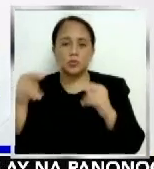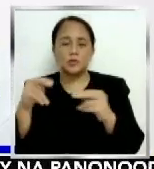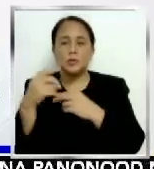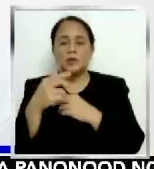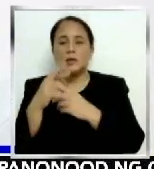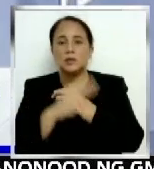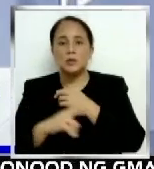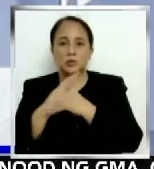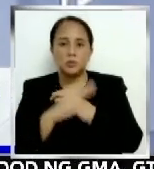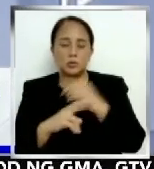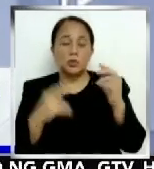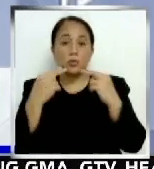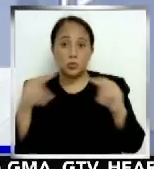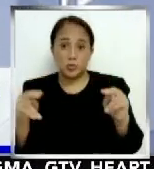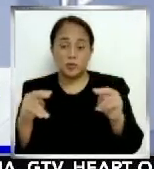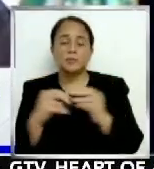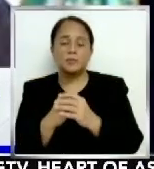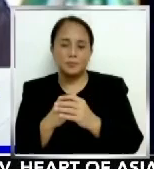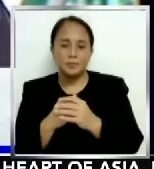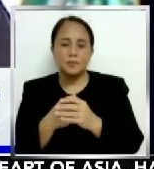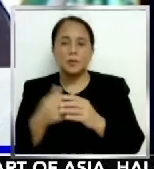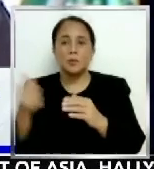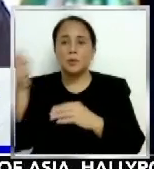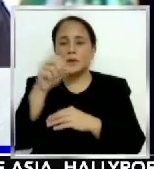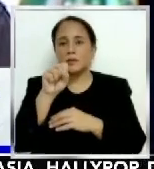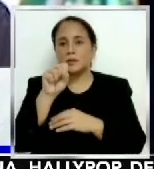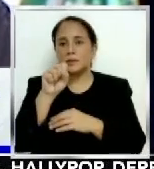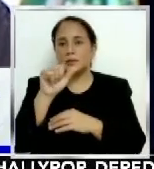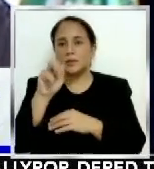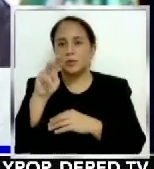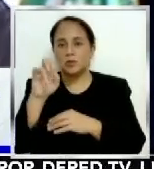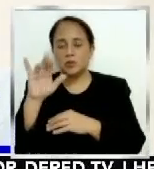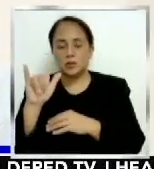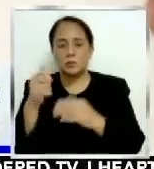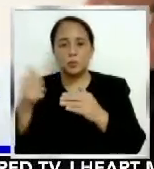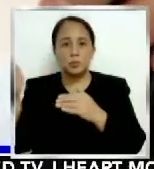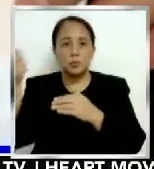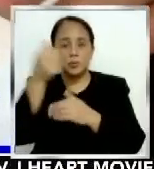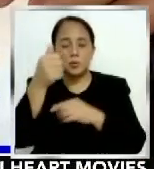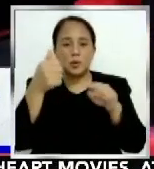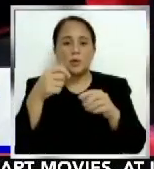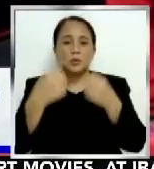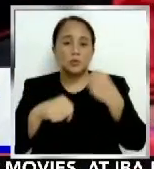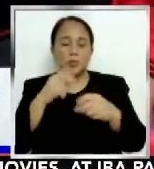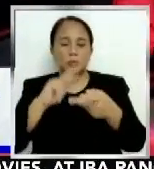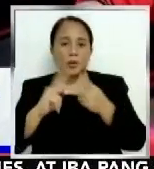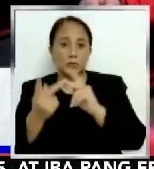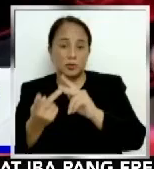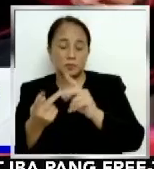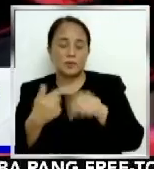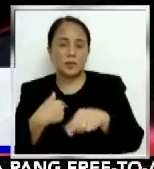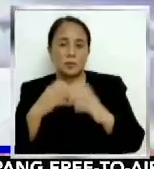Regional TV. Bilang head ng Synergy, pinamumunuan din niya ang grupo na namamahala sa sports partnerships ng Kapuso Network, kabilang